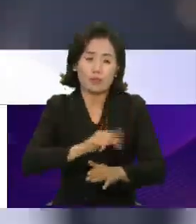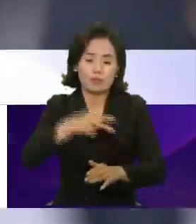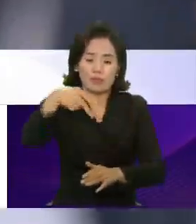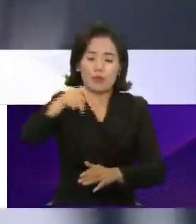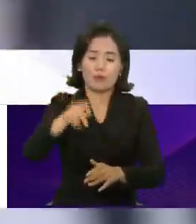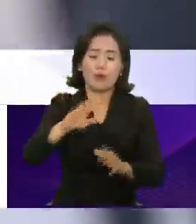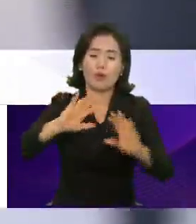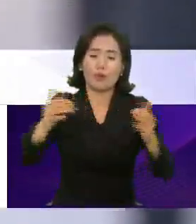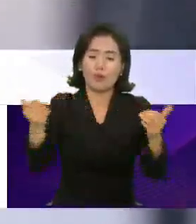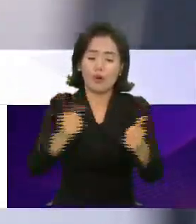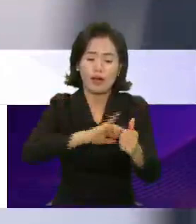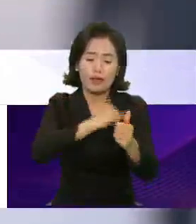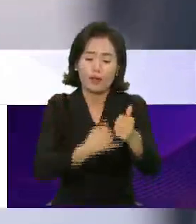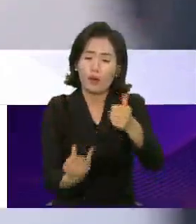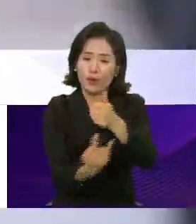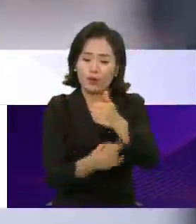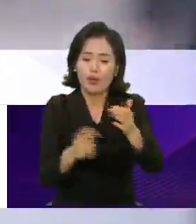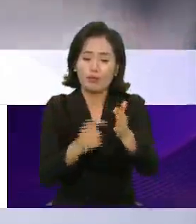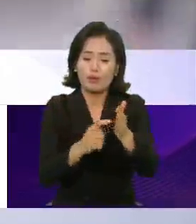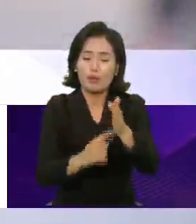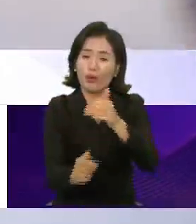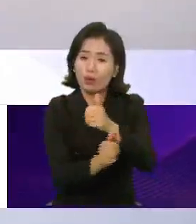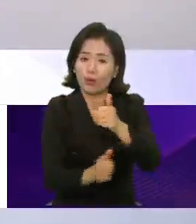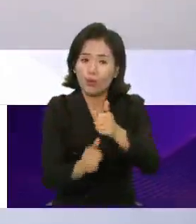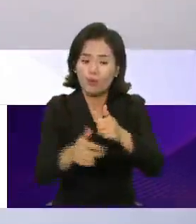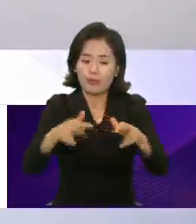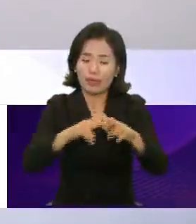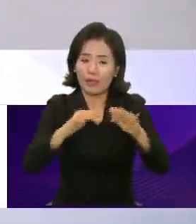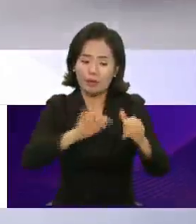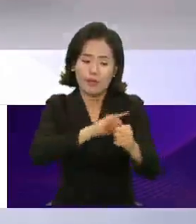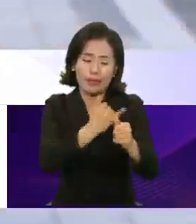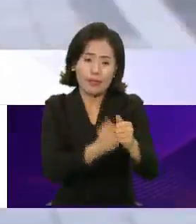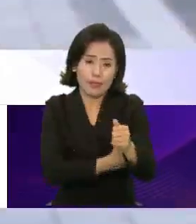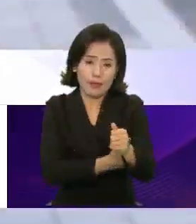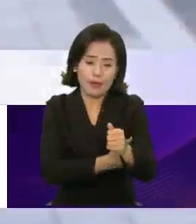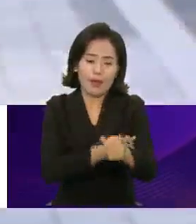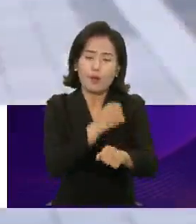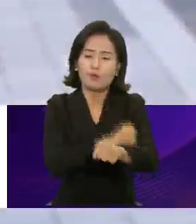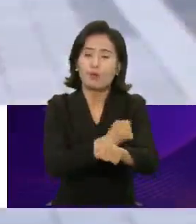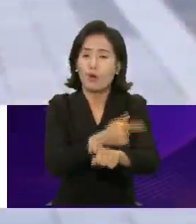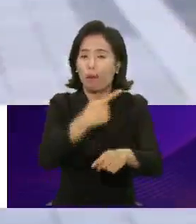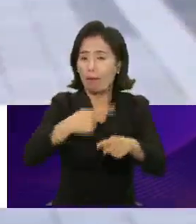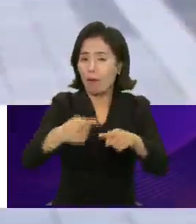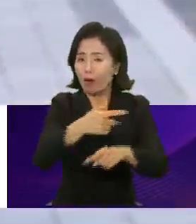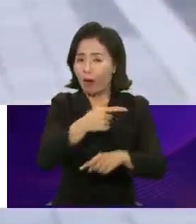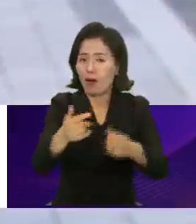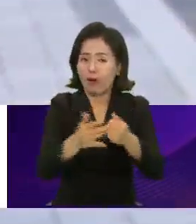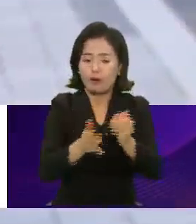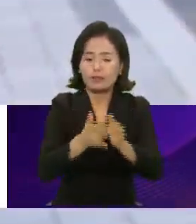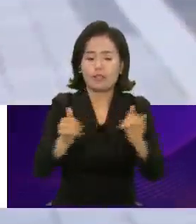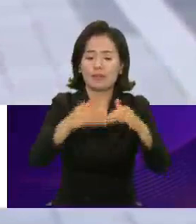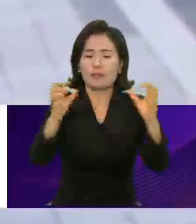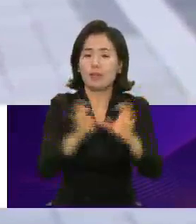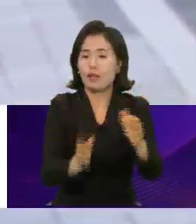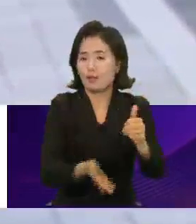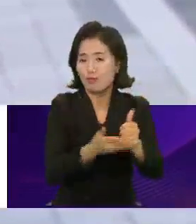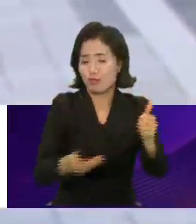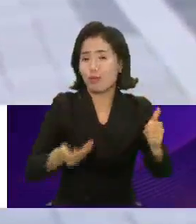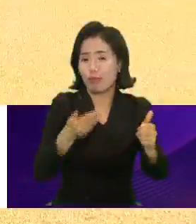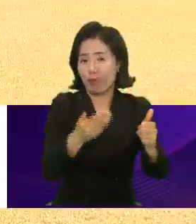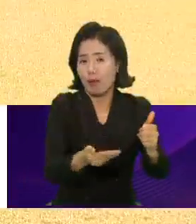서미화 전 국가인권위원회 비상임위원이 장애인과 인권신장에 기여했다는 평가를 받아 시민사회 추천을